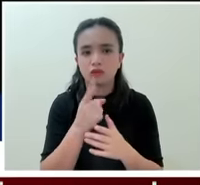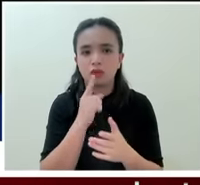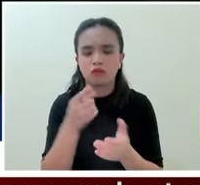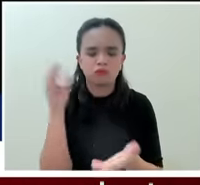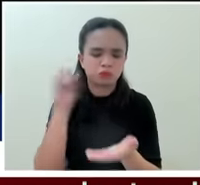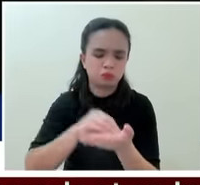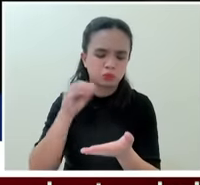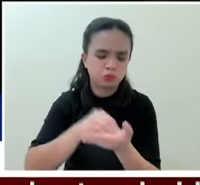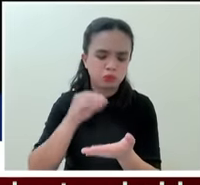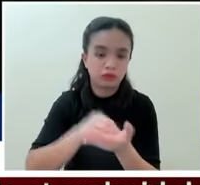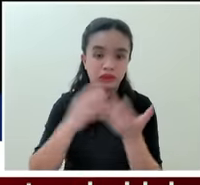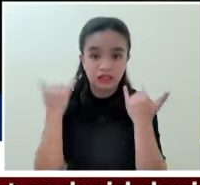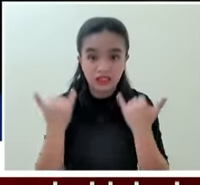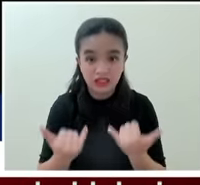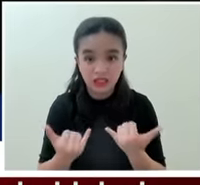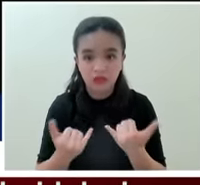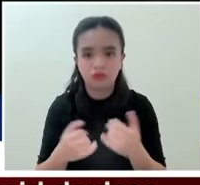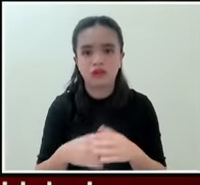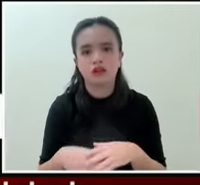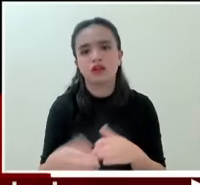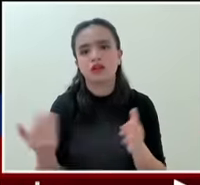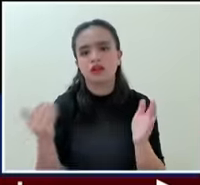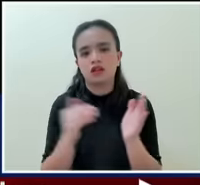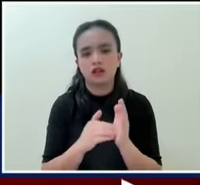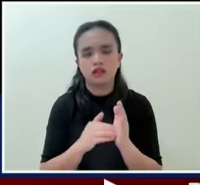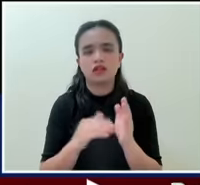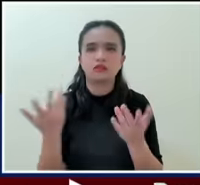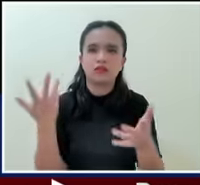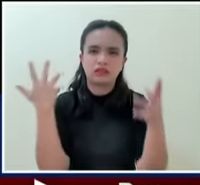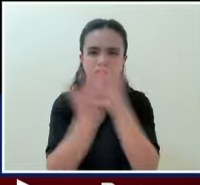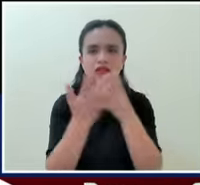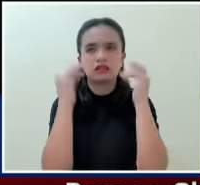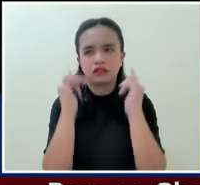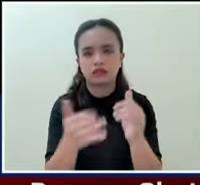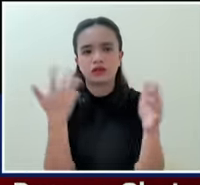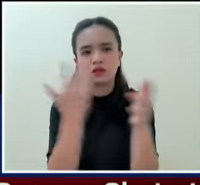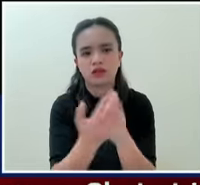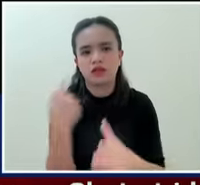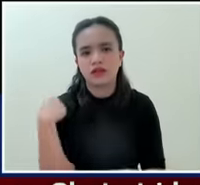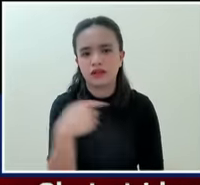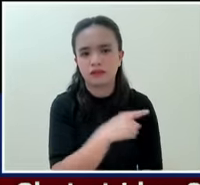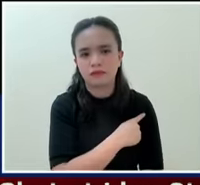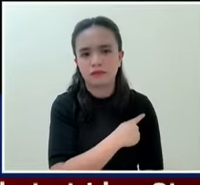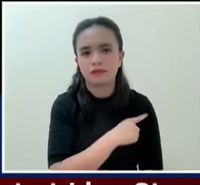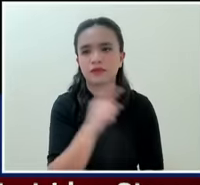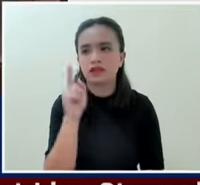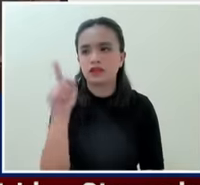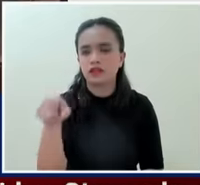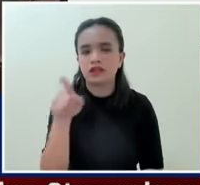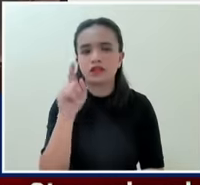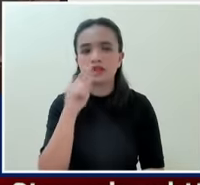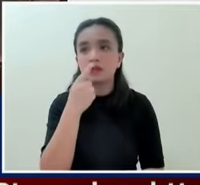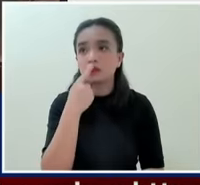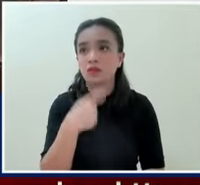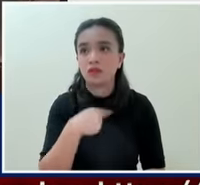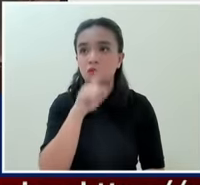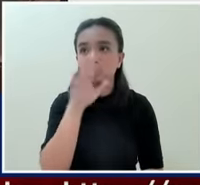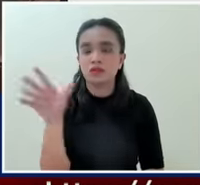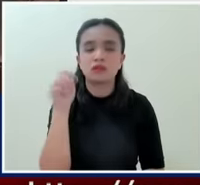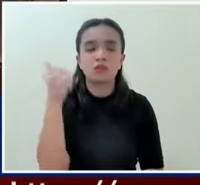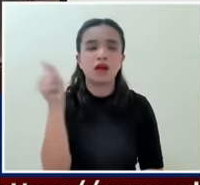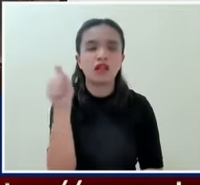utang. Tapos ngayon, andito po rin, makukulong pa rin po kami. Nung po yung pinangako na siya po yung bahala. Sabi pa ng